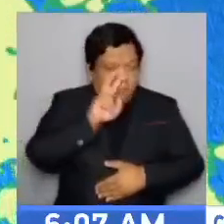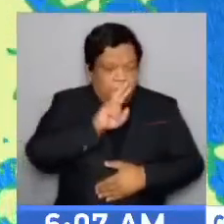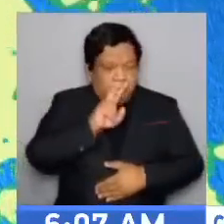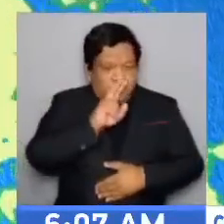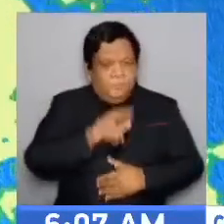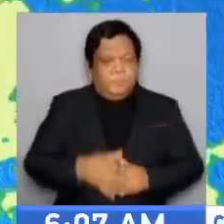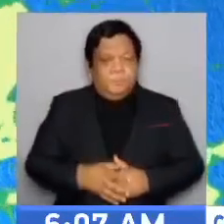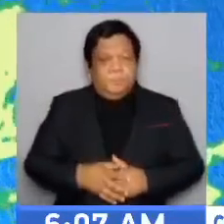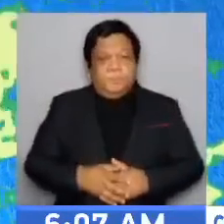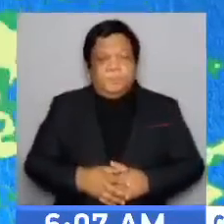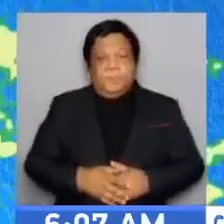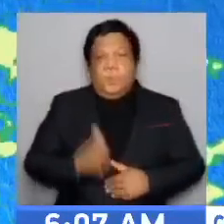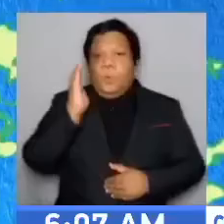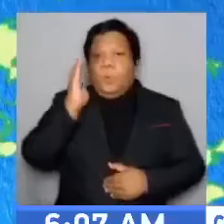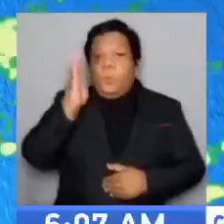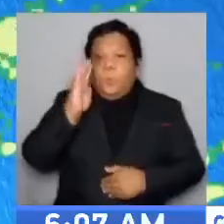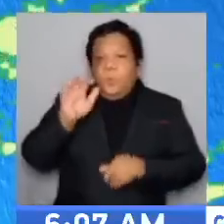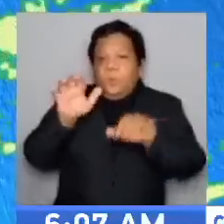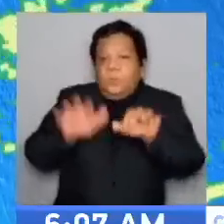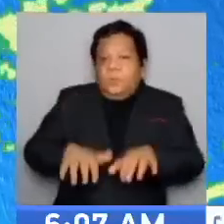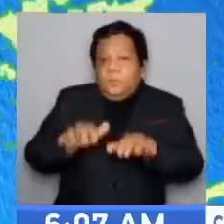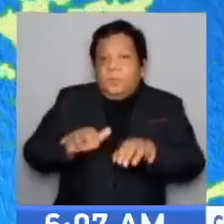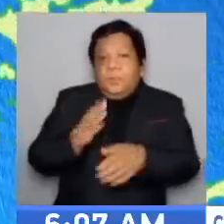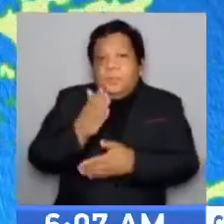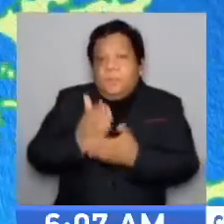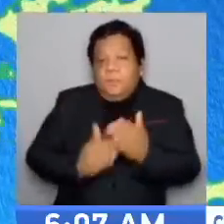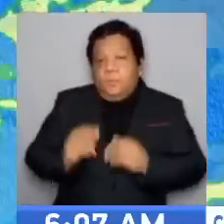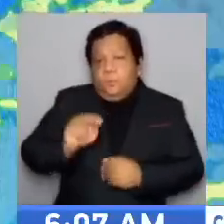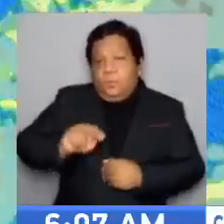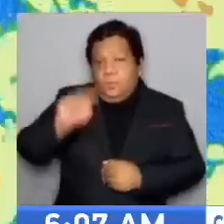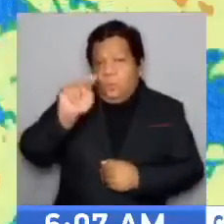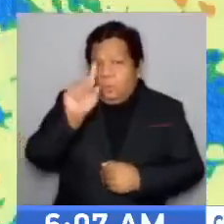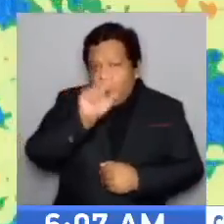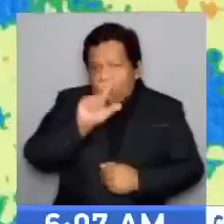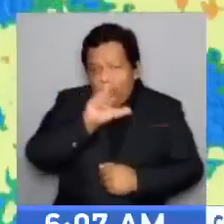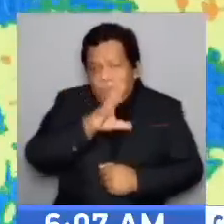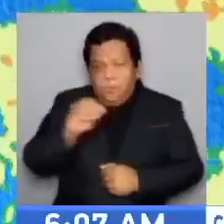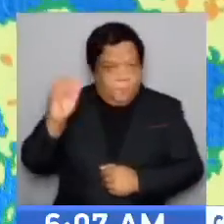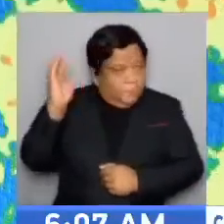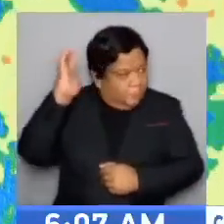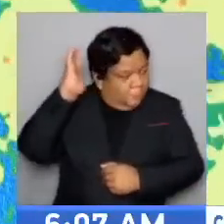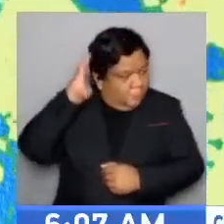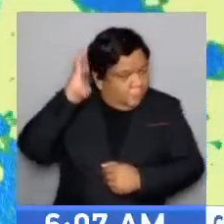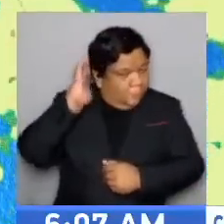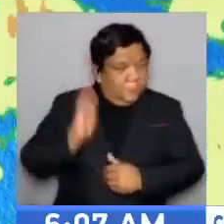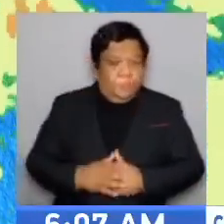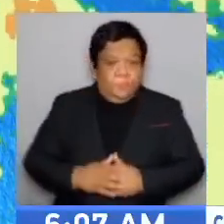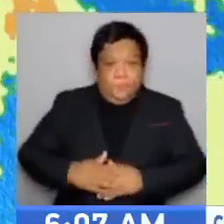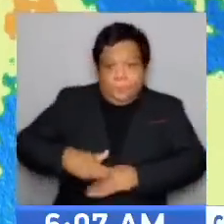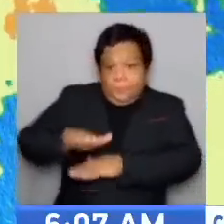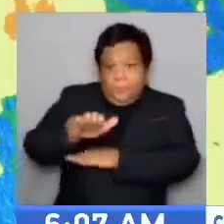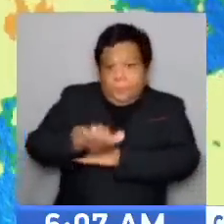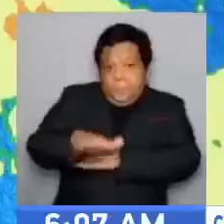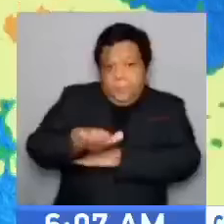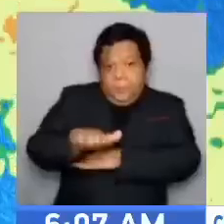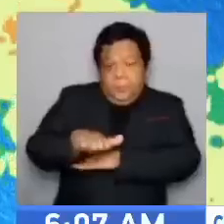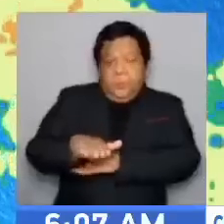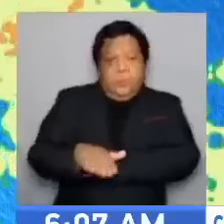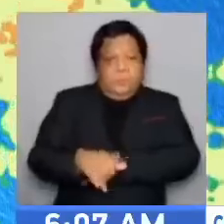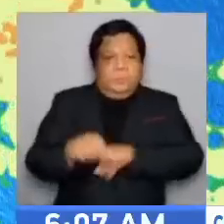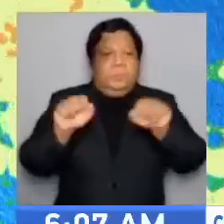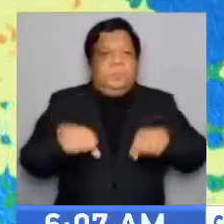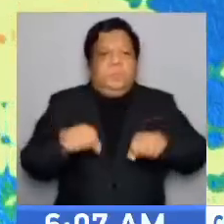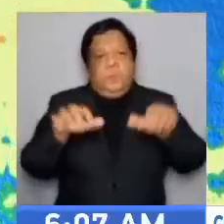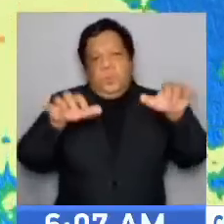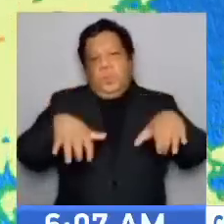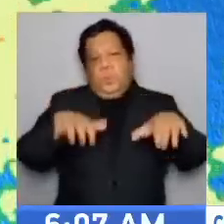din ang ilang panig ng Northern Luzon at Mindanao. Pagsapit ng hapon, posible na ang ulan sa iba pang bahagi ng